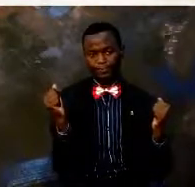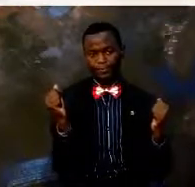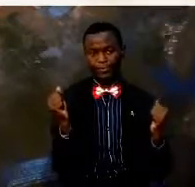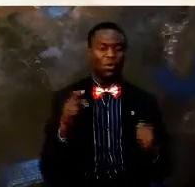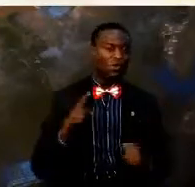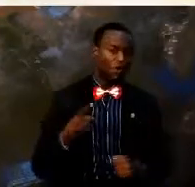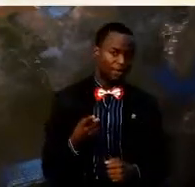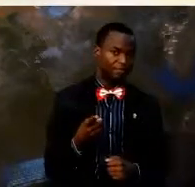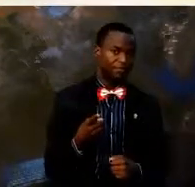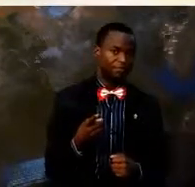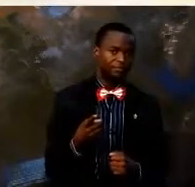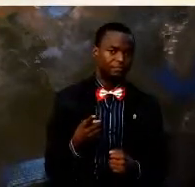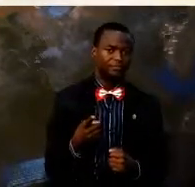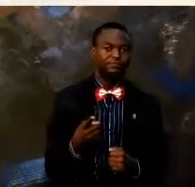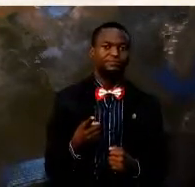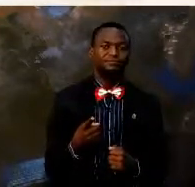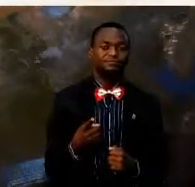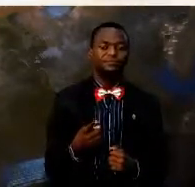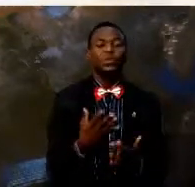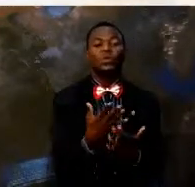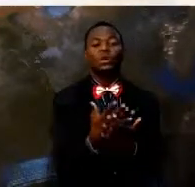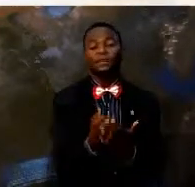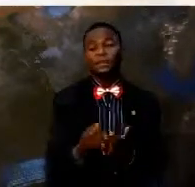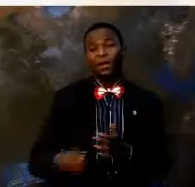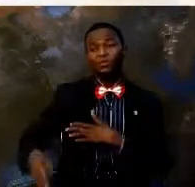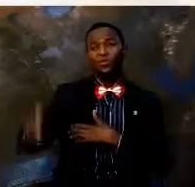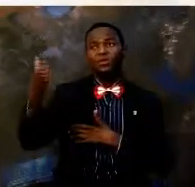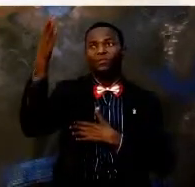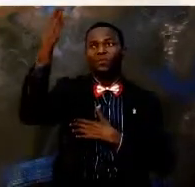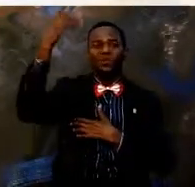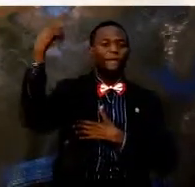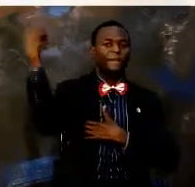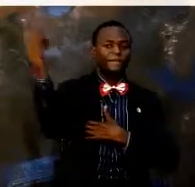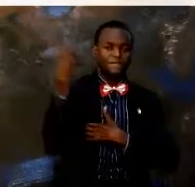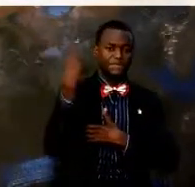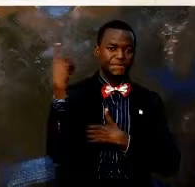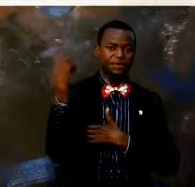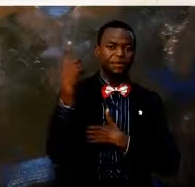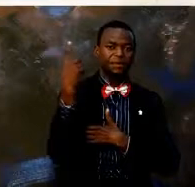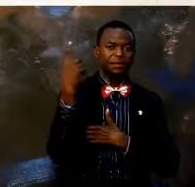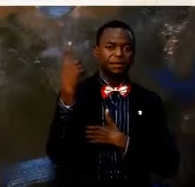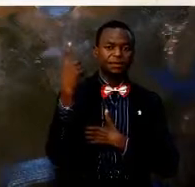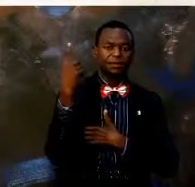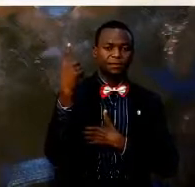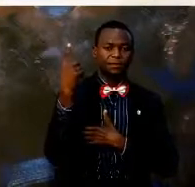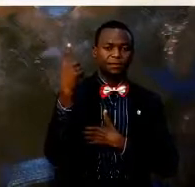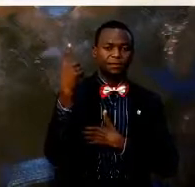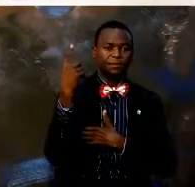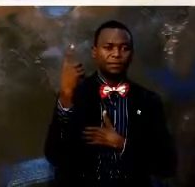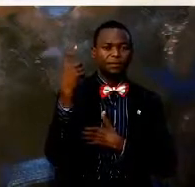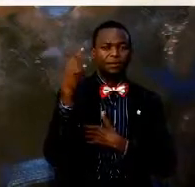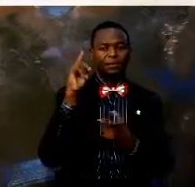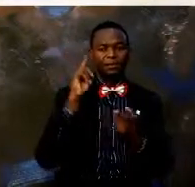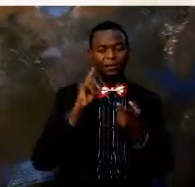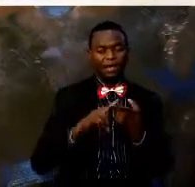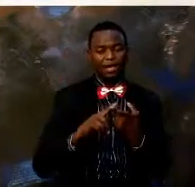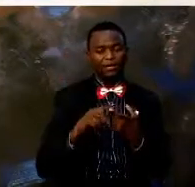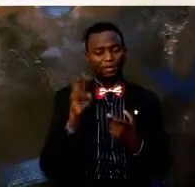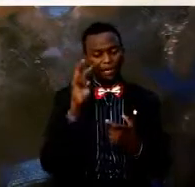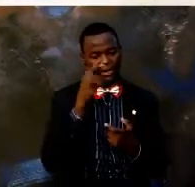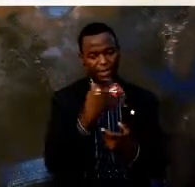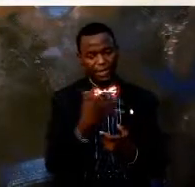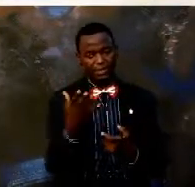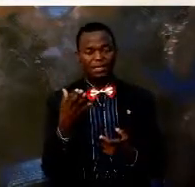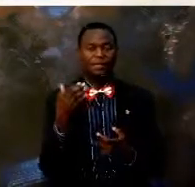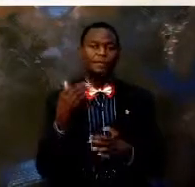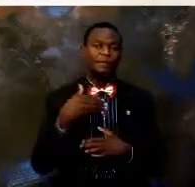Kwa nini? Kwa sababu ni Mungu peke yake. Na tutaangalia sehemu na sehemu tutakuja kuona